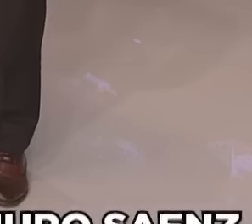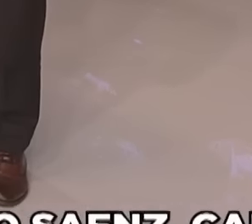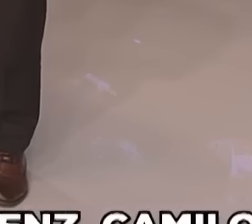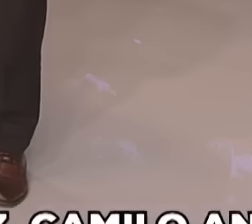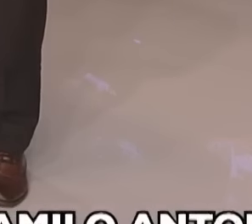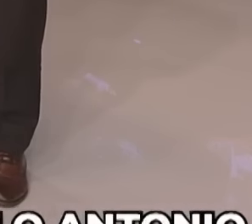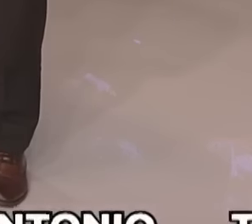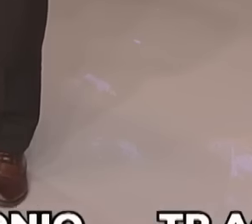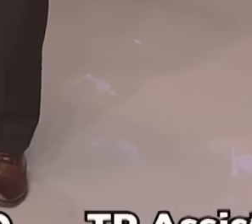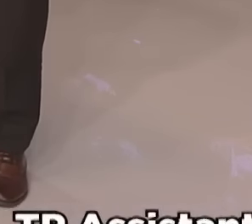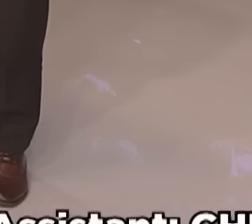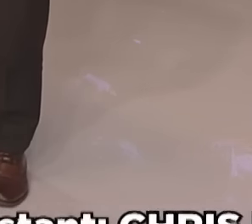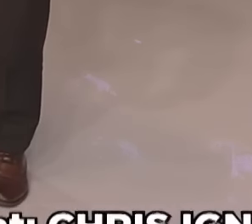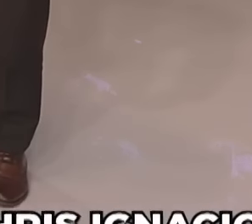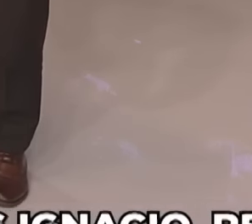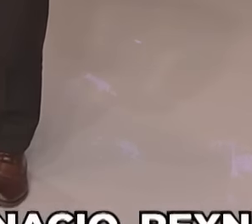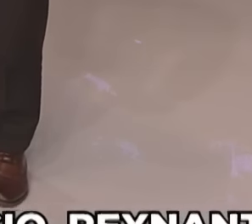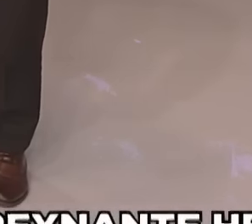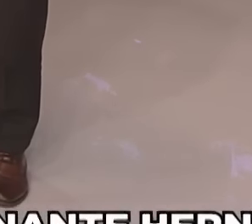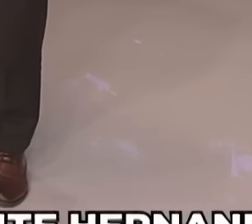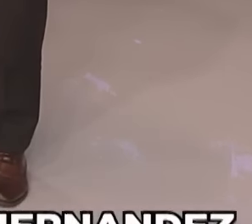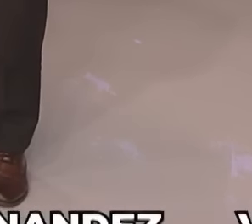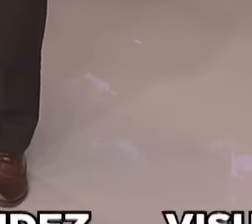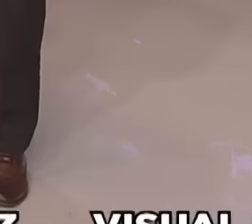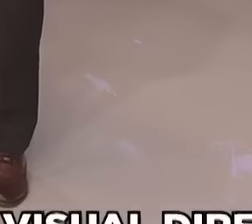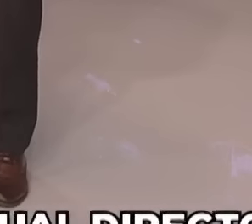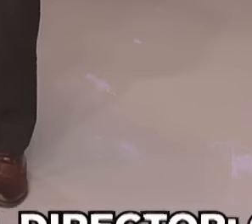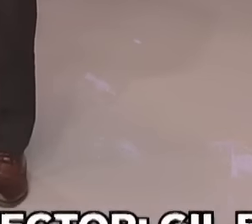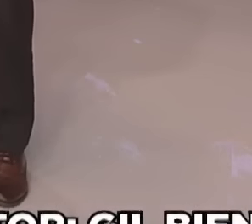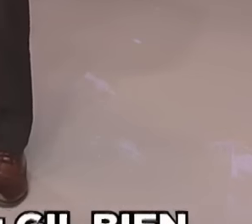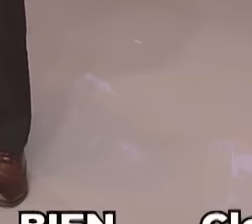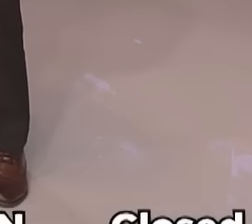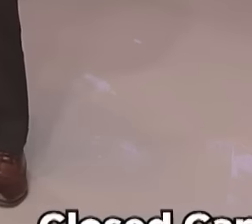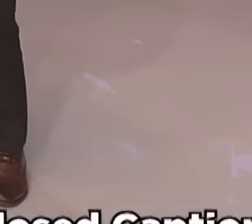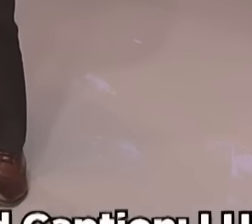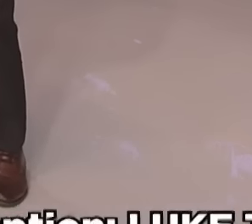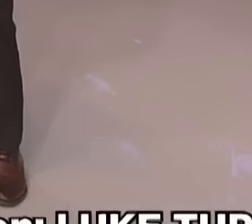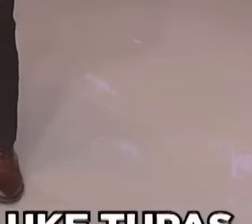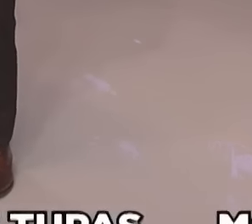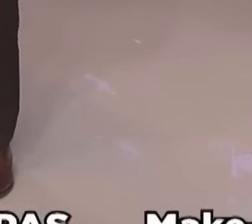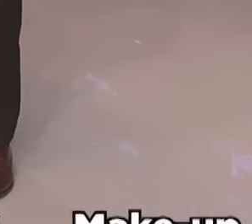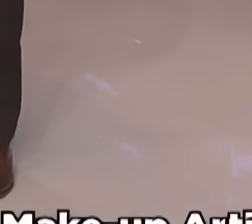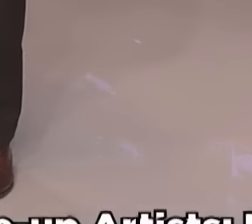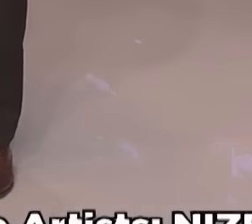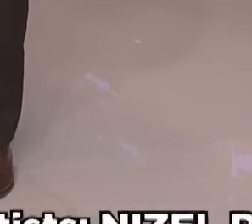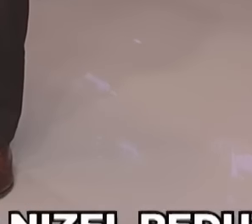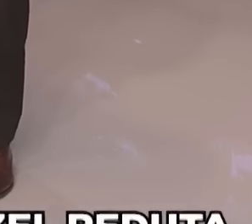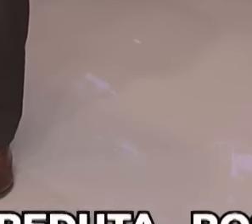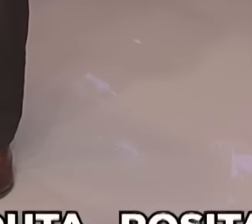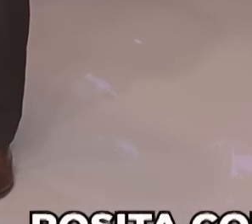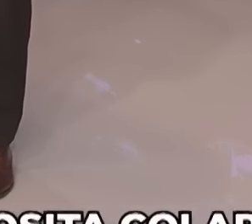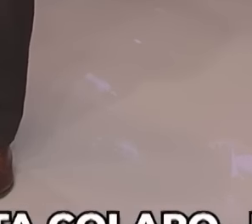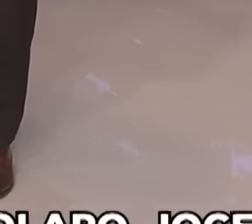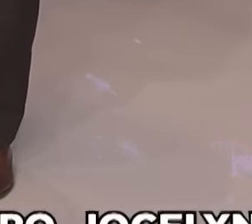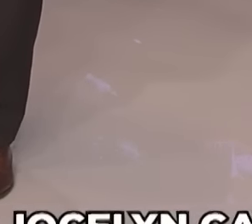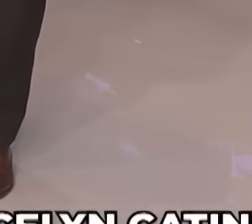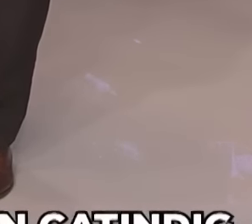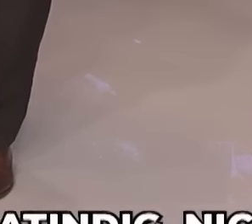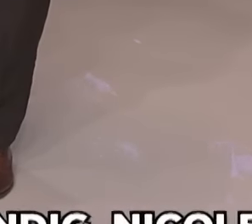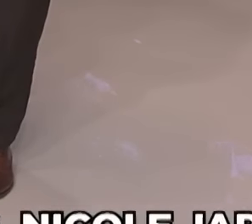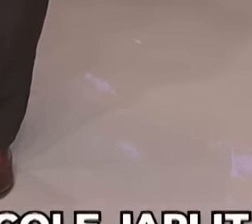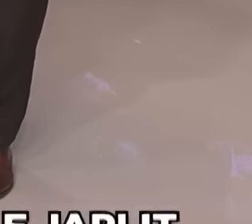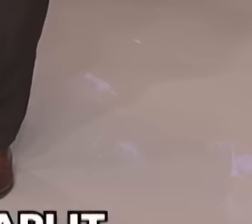Meralco. Yung sa Intramuros at saka MMDA. Oh, marami nga ayusin. Marami yun. At marami least, di ba, for a change. No, for a change. For a